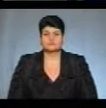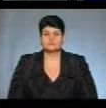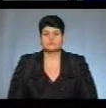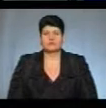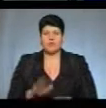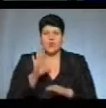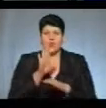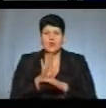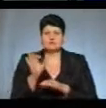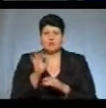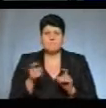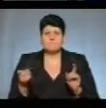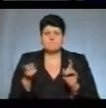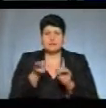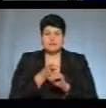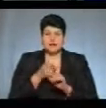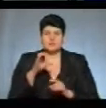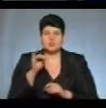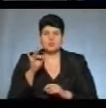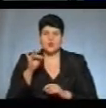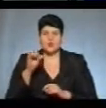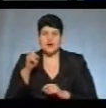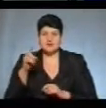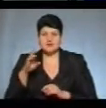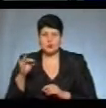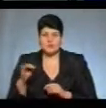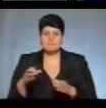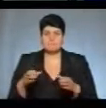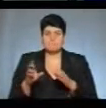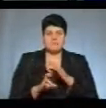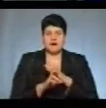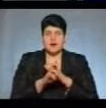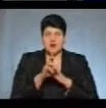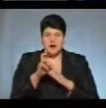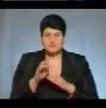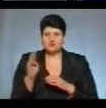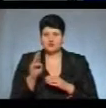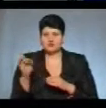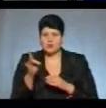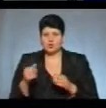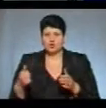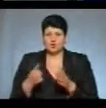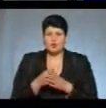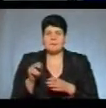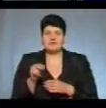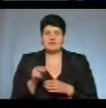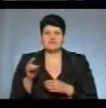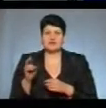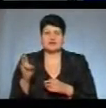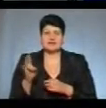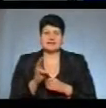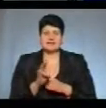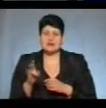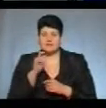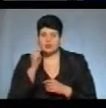Указ про приєднання Суразької парафії церкви Різдва Пресвятої Богородиці села Сураж Шумського району до Православної церкви України сьогодні